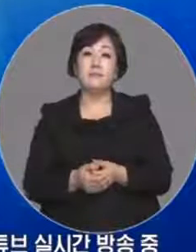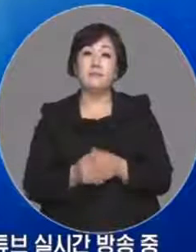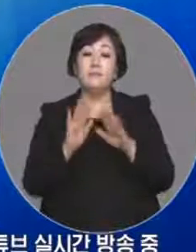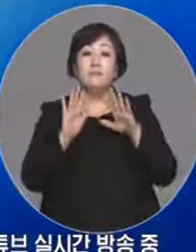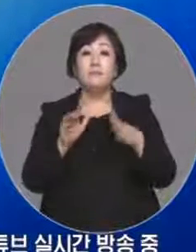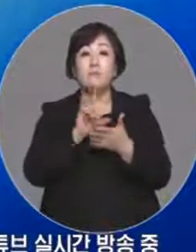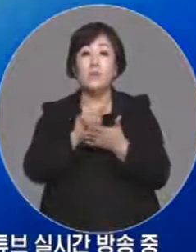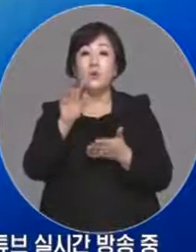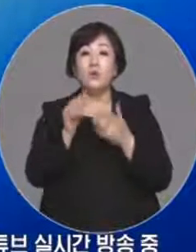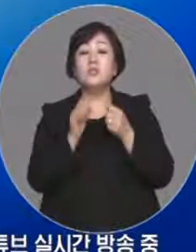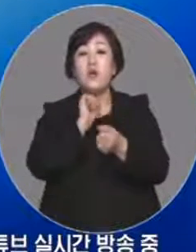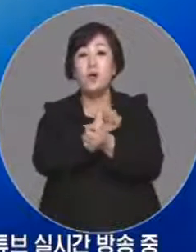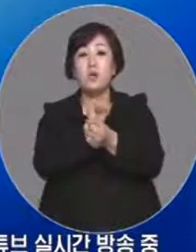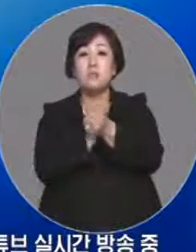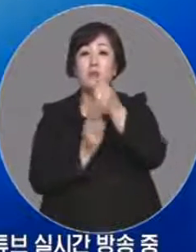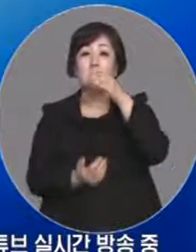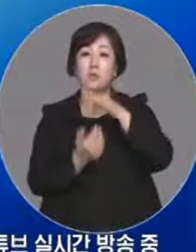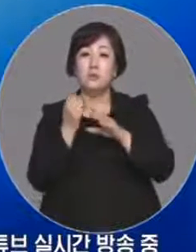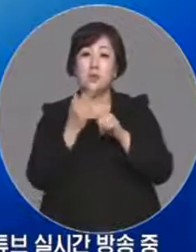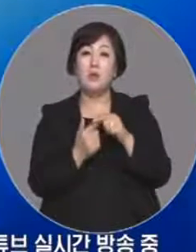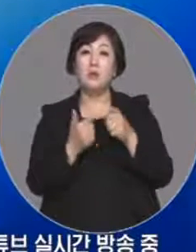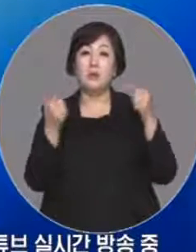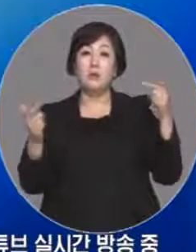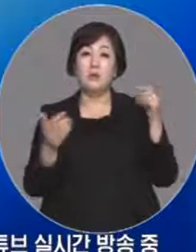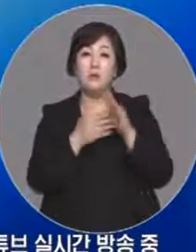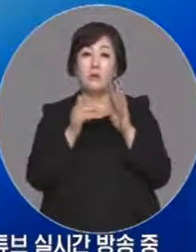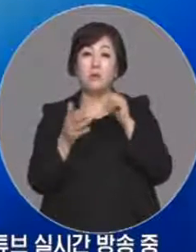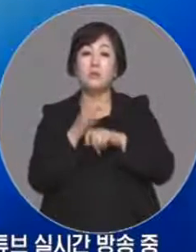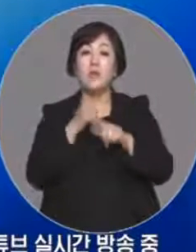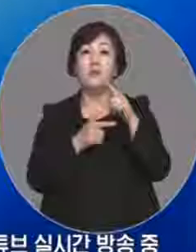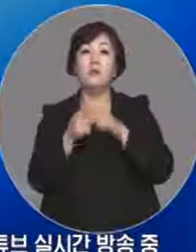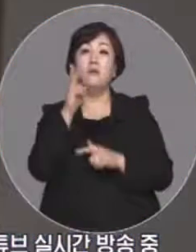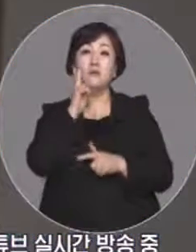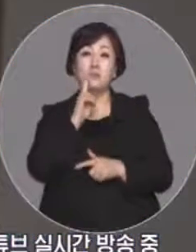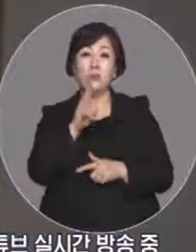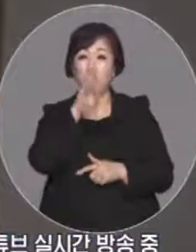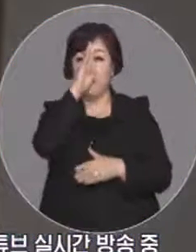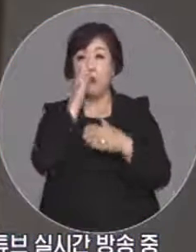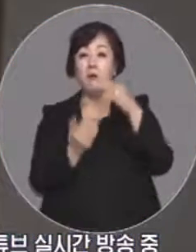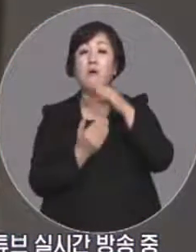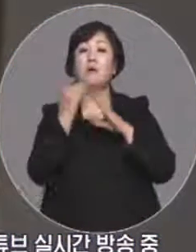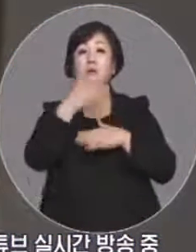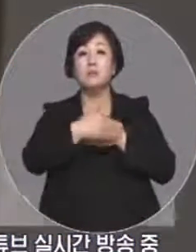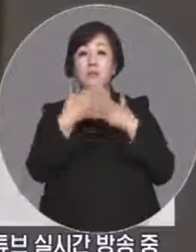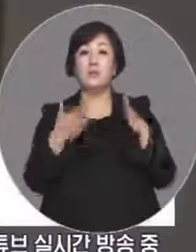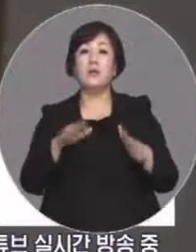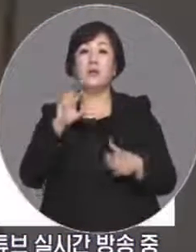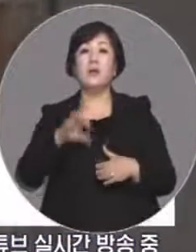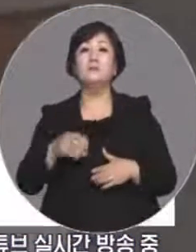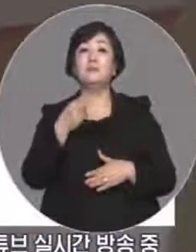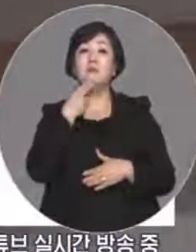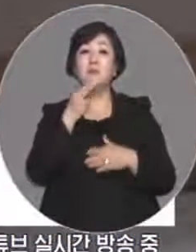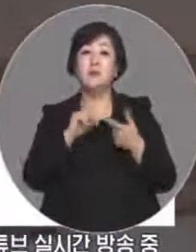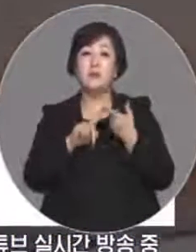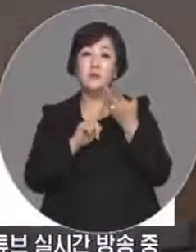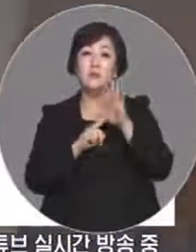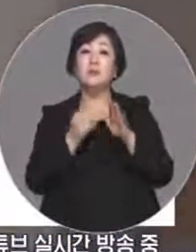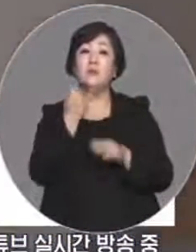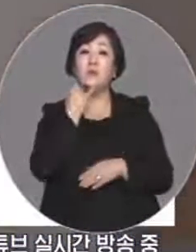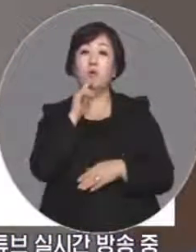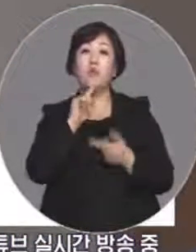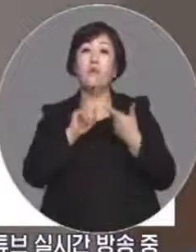울산시는 지역에서 확진자가 계속해서 발생하고 있지만 심각한 수준의 병상난이 우려되진 않는다고